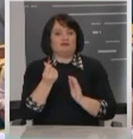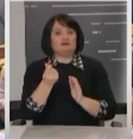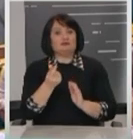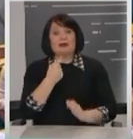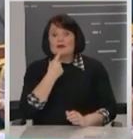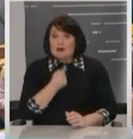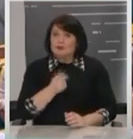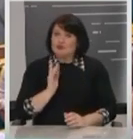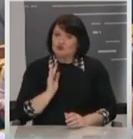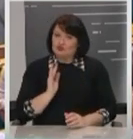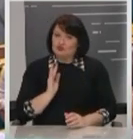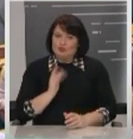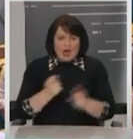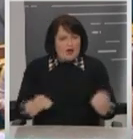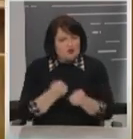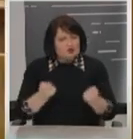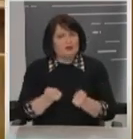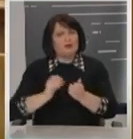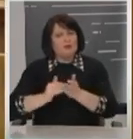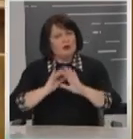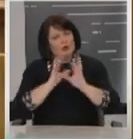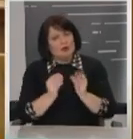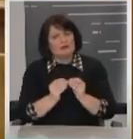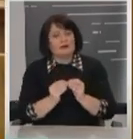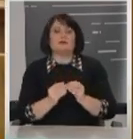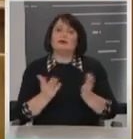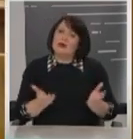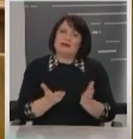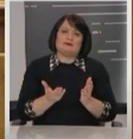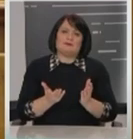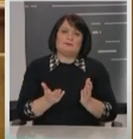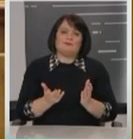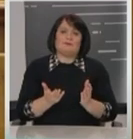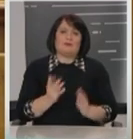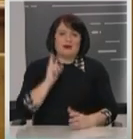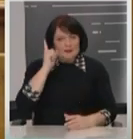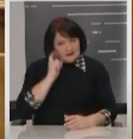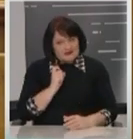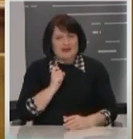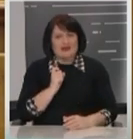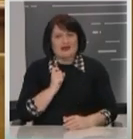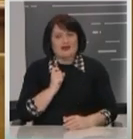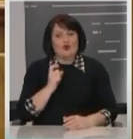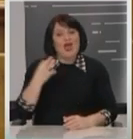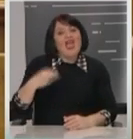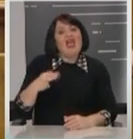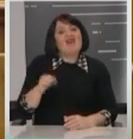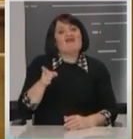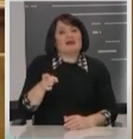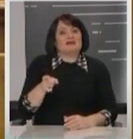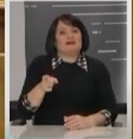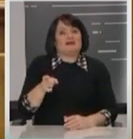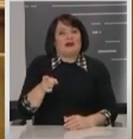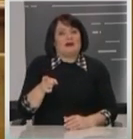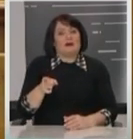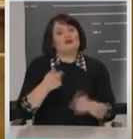επιπτώσεις στους εργαζόμενους, διότι, εντάξει, γνωρίζω την μικρή σας ευαισθησία για αυτό το κομμάτι της